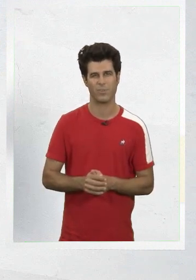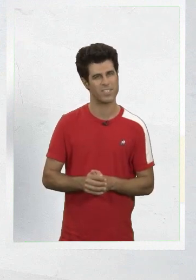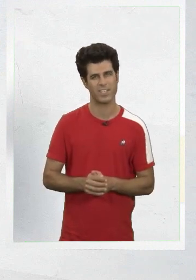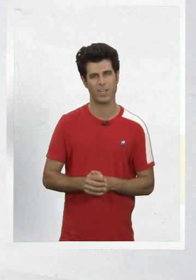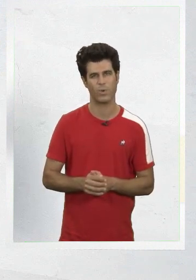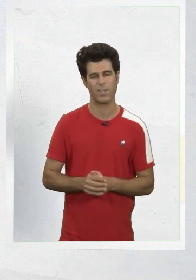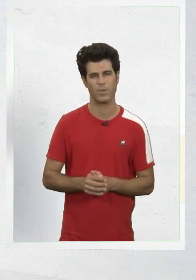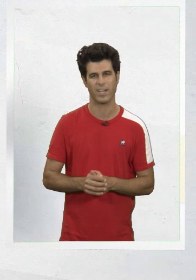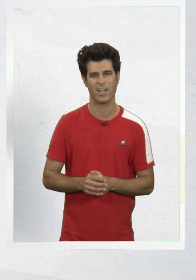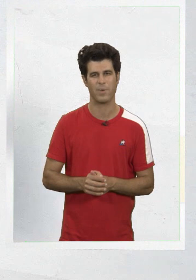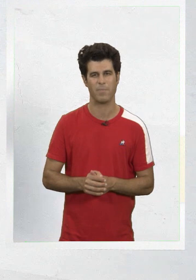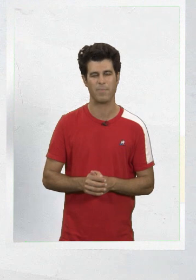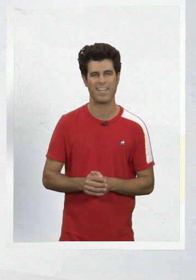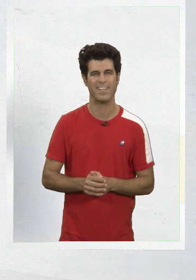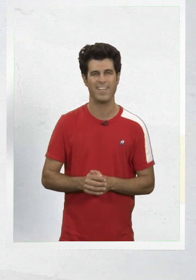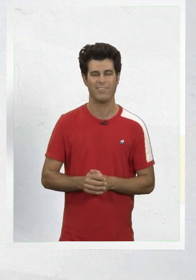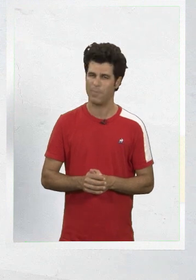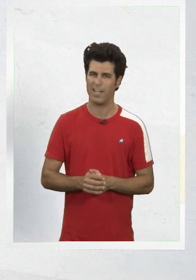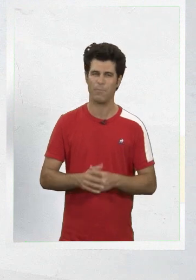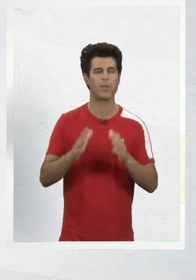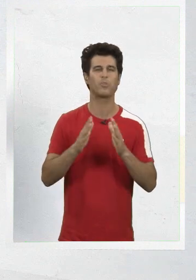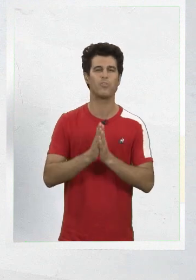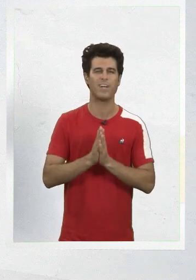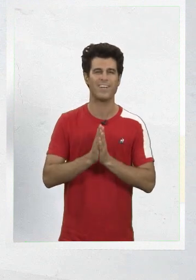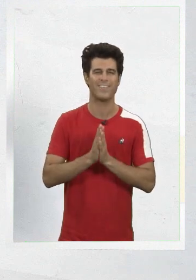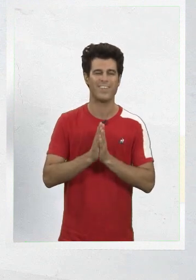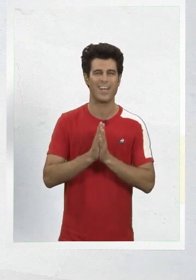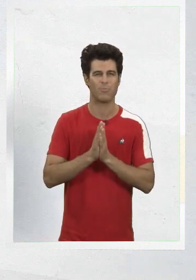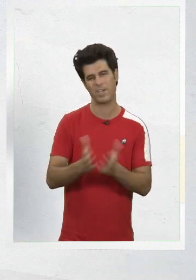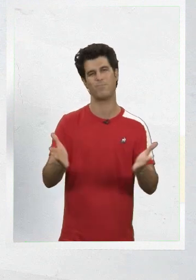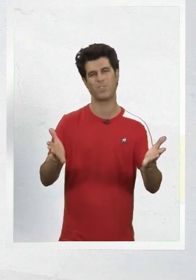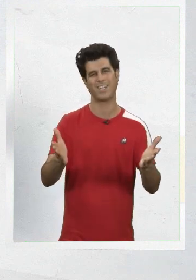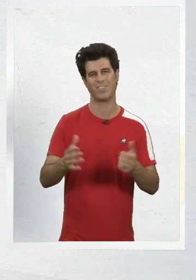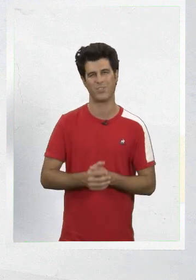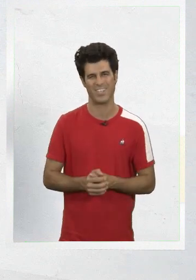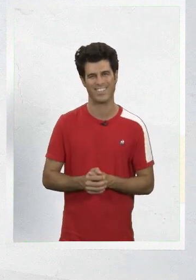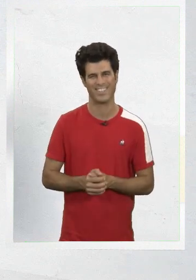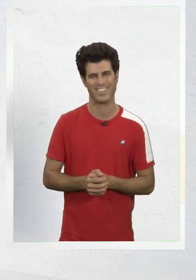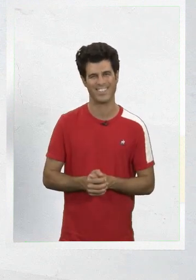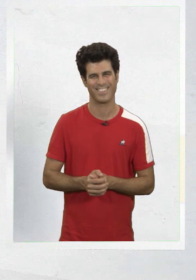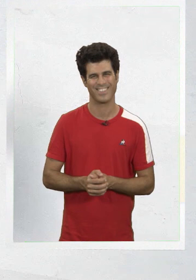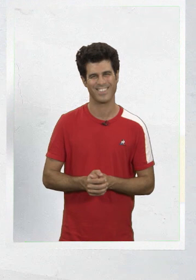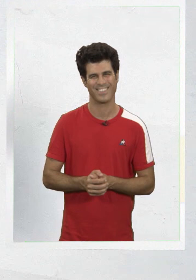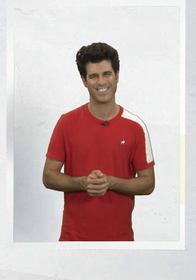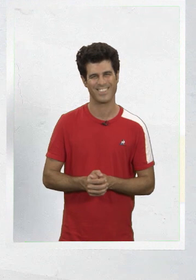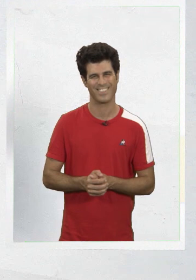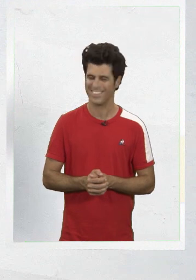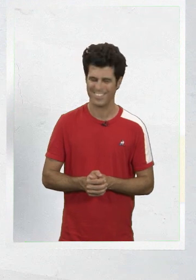הלב ועוזרת לכולנו להירגע בימים האלה. ובילה, בריאות טובה ולהרבה מוזיקה טובה.